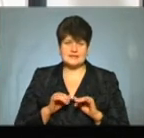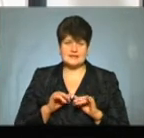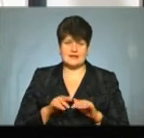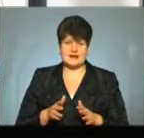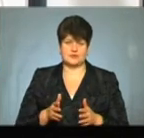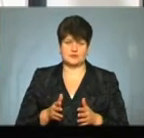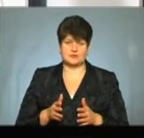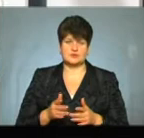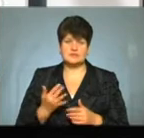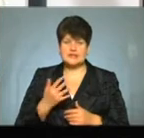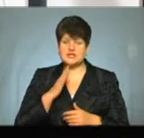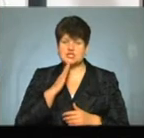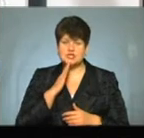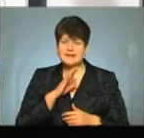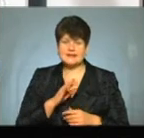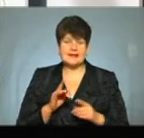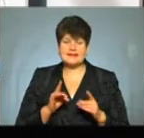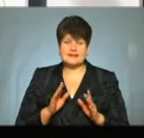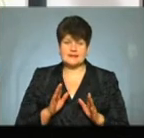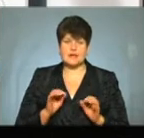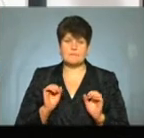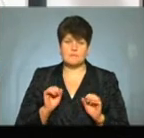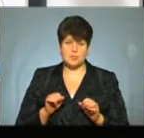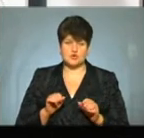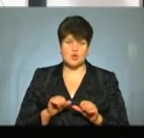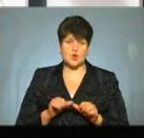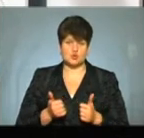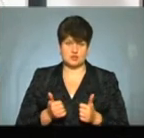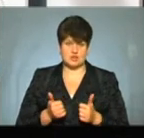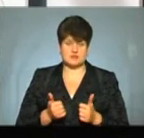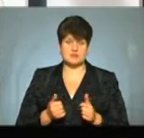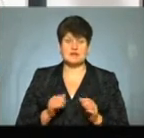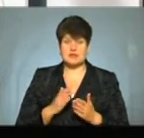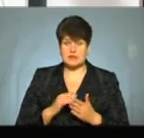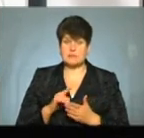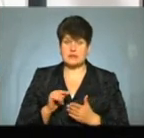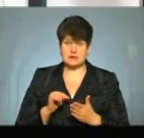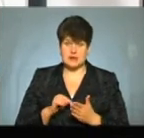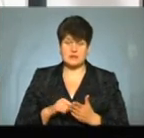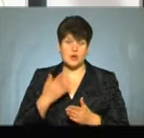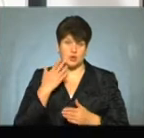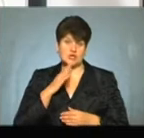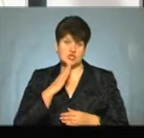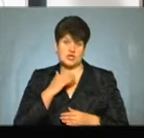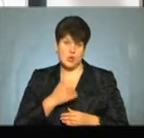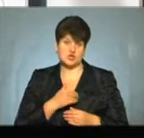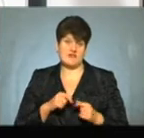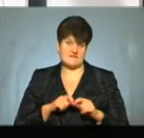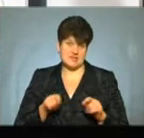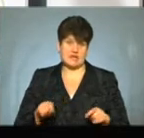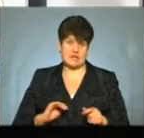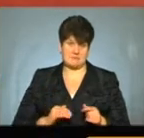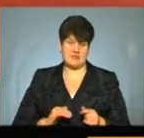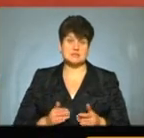Оскільки ж жінка не тільки, скажімо так, може розлучатися, є ще питання, коли жінка хоче відкрити бізнес. Це